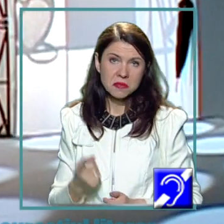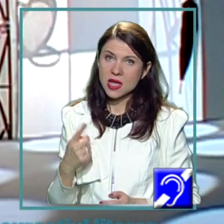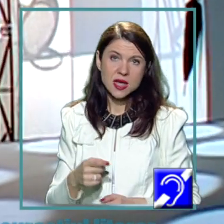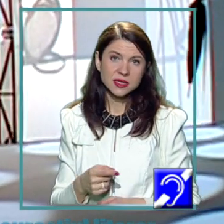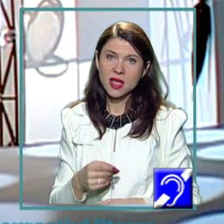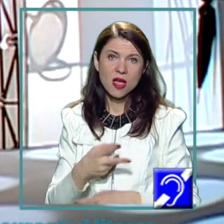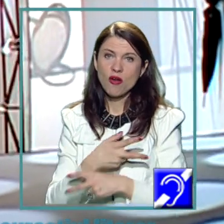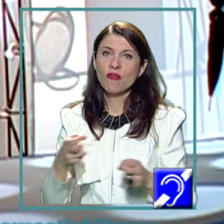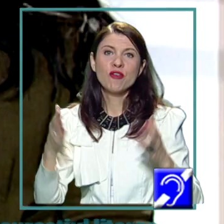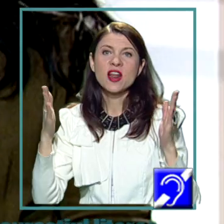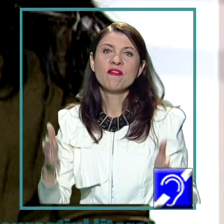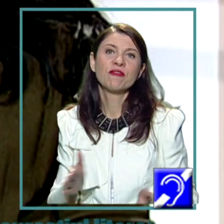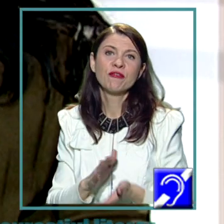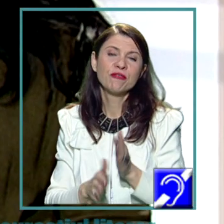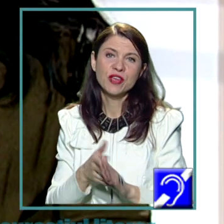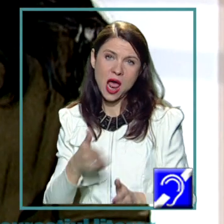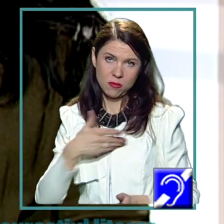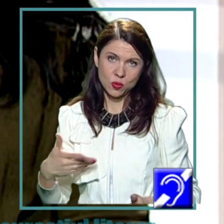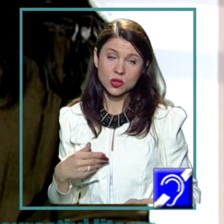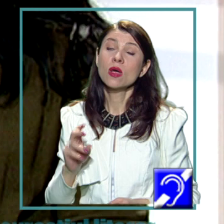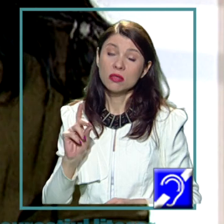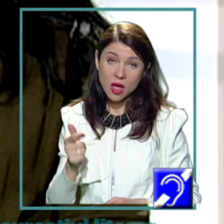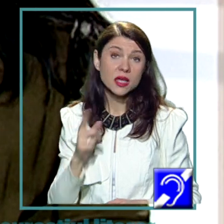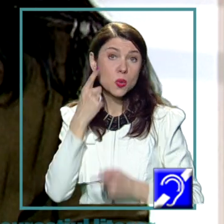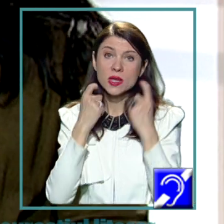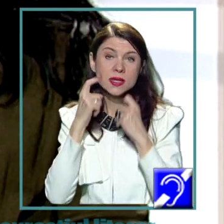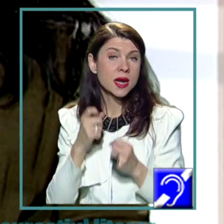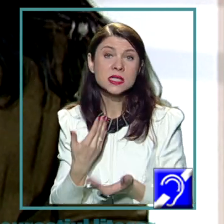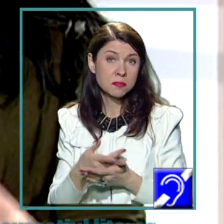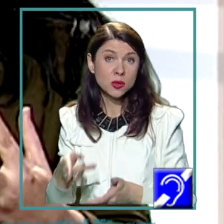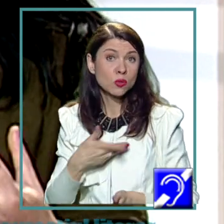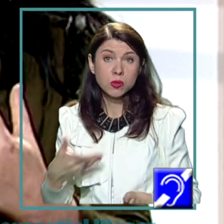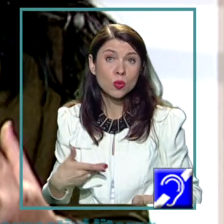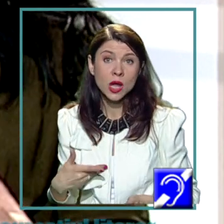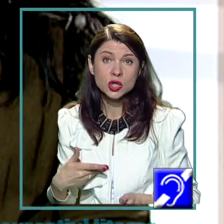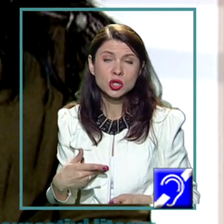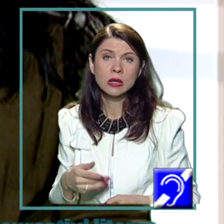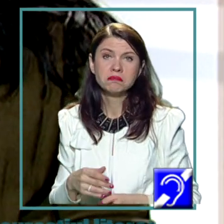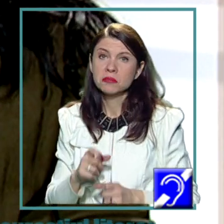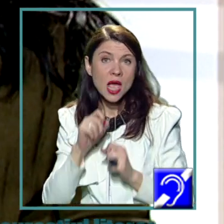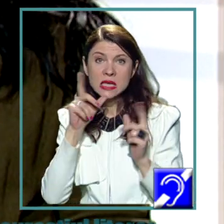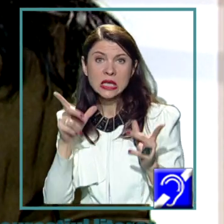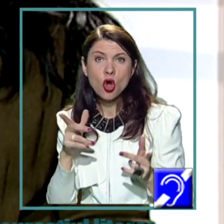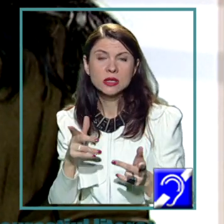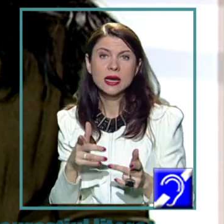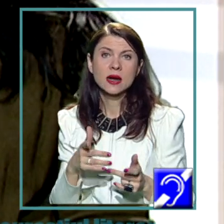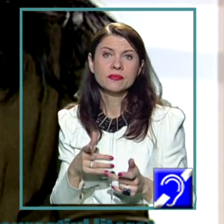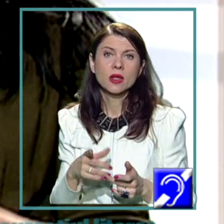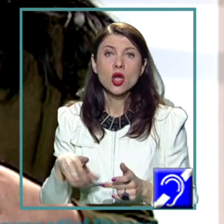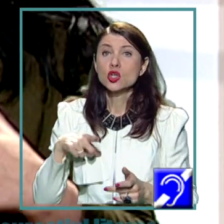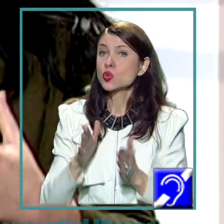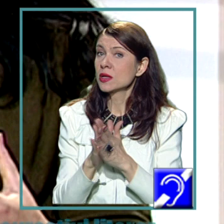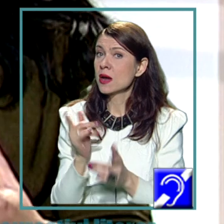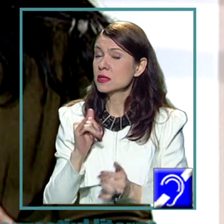Bucureștiul. Da, e un interes extraordinar în ultima vreme față de oraș, în toate formele sale. sunt cărți